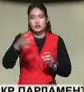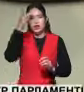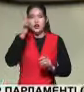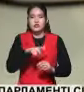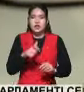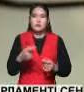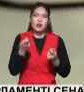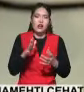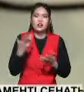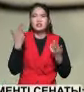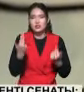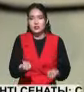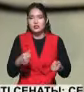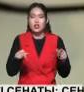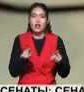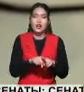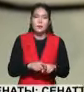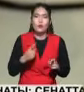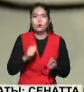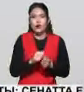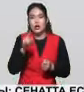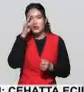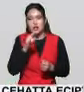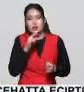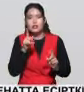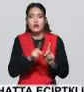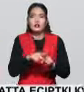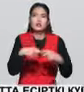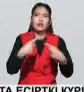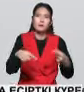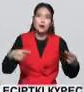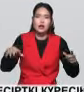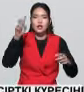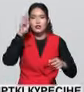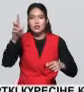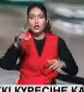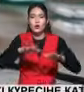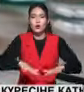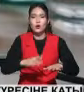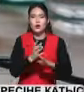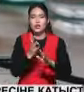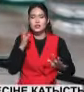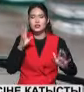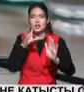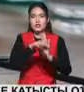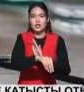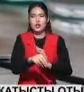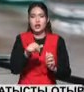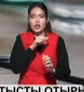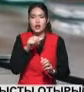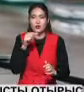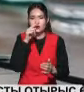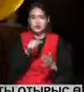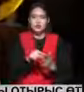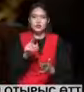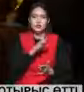аз емес, әсіресе үлкендер. Қазақстан әлем бойынша шайды ең көп тұтынатын 10 елдің қатарына кіруі сөзіміздің дәлелі іспетті.